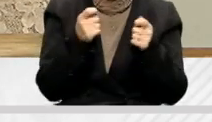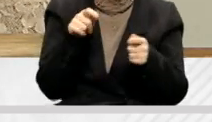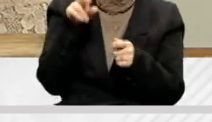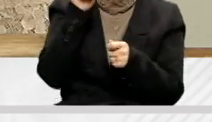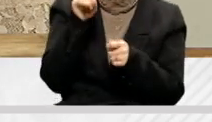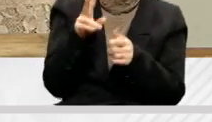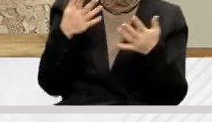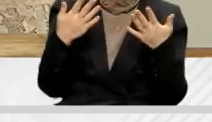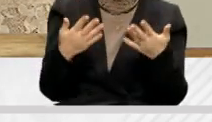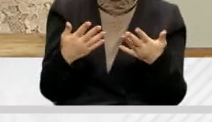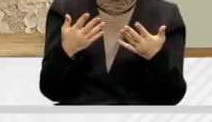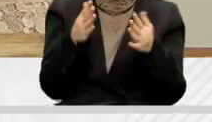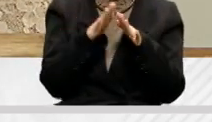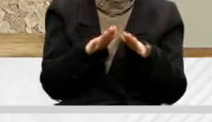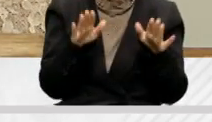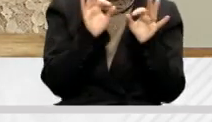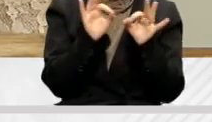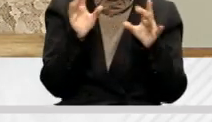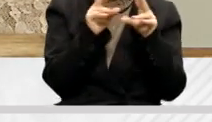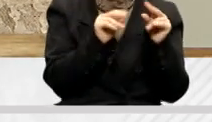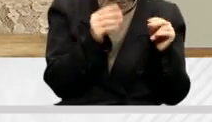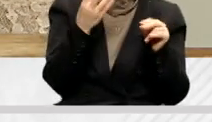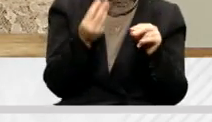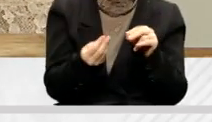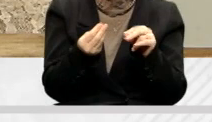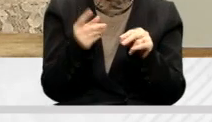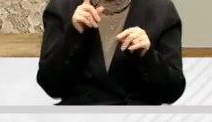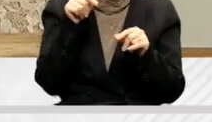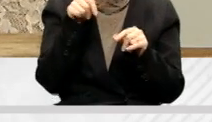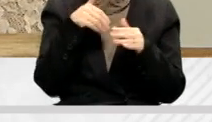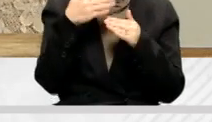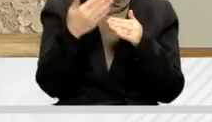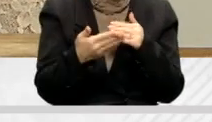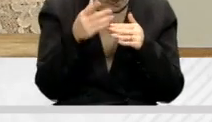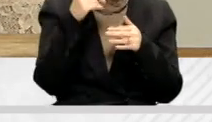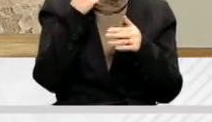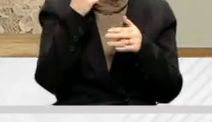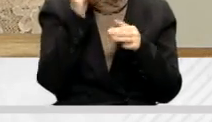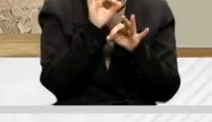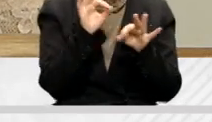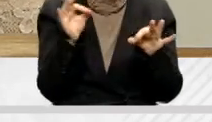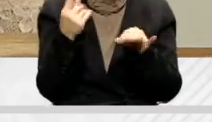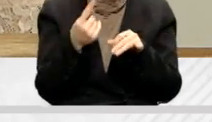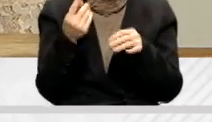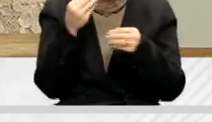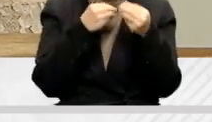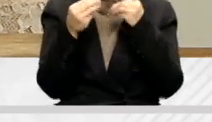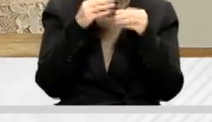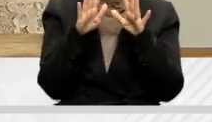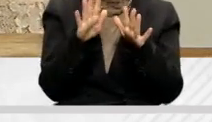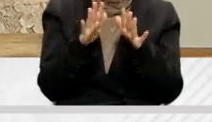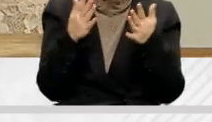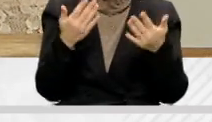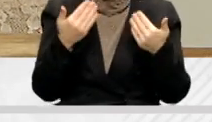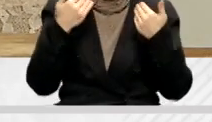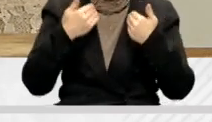Eğer yetersiz uyku alıyorsak ertesi gün şekerli gıdaları tüketme ihtimalimiz daha yüksek. Yani kendimizi farkında olmadan bir kısır döngünün